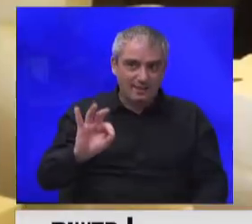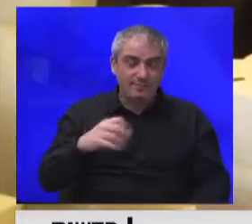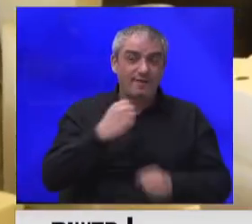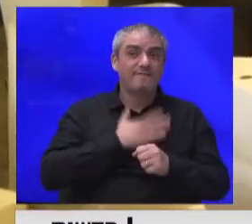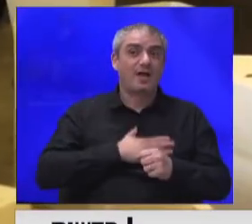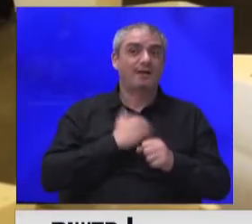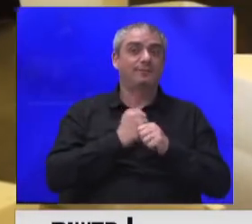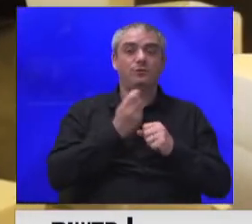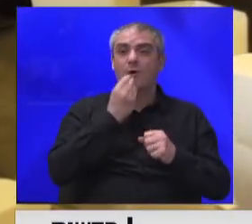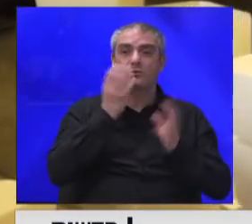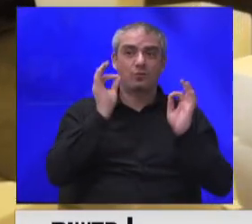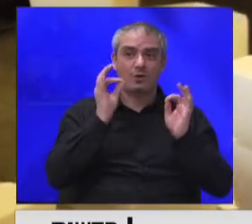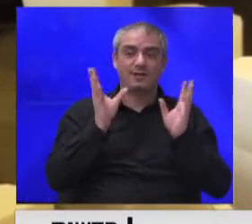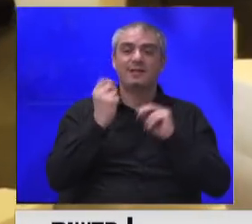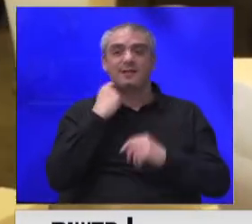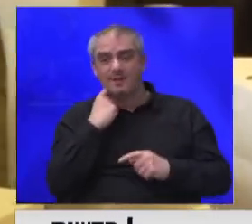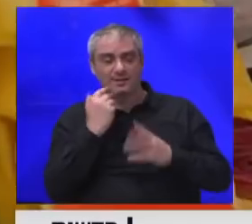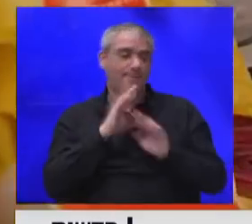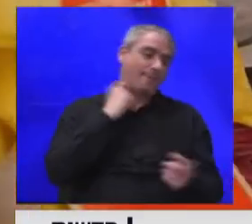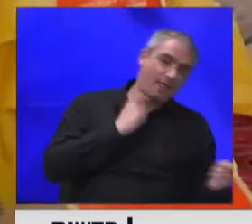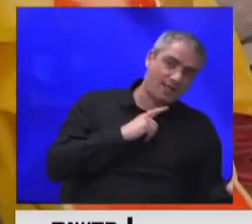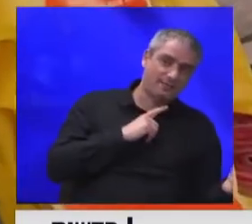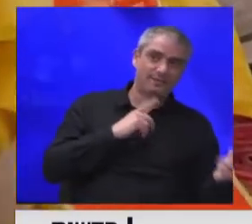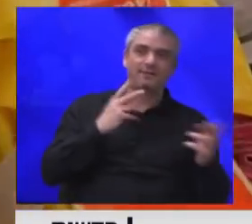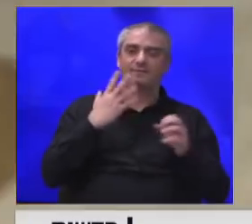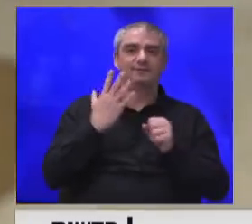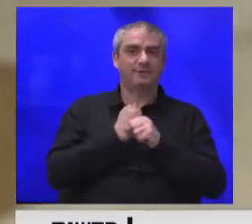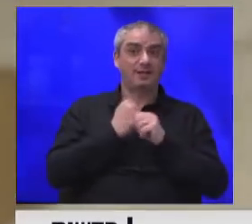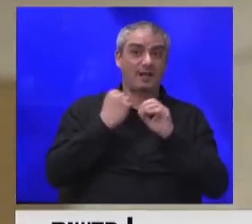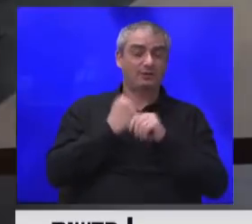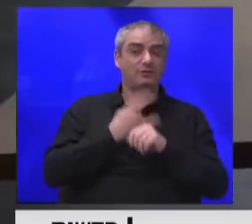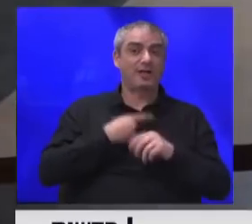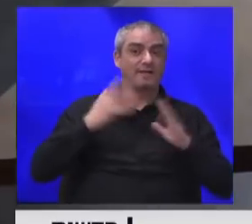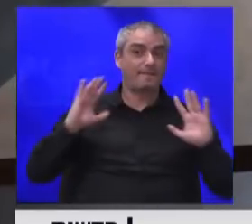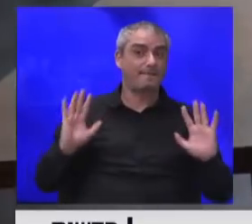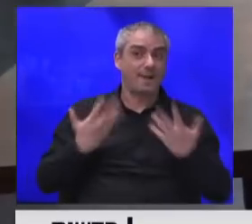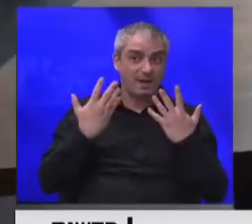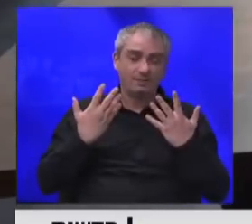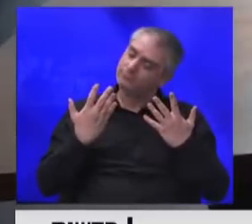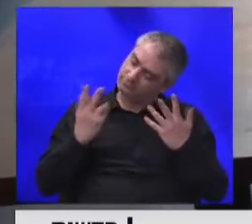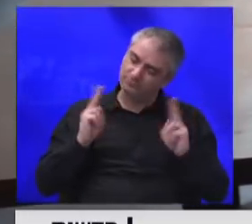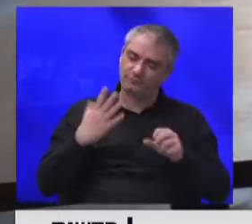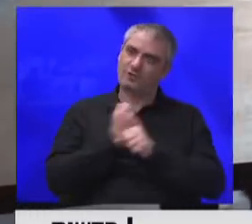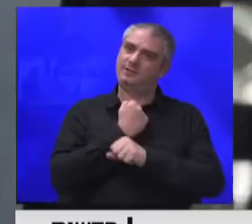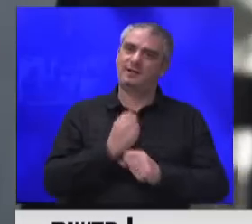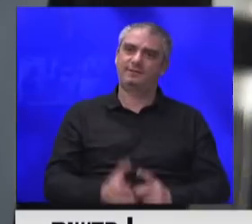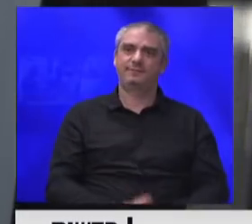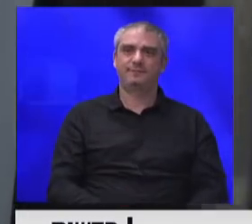ובחגים עשינו ארוחות מיוחדות עם יין, בלי יין. ואם הצלחת להעביר את החוויה ומהר, אז אפשר